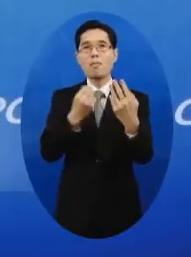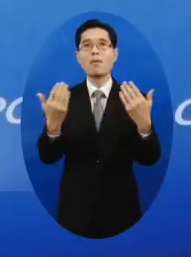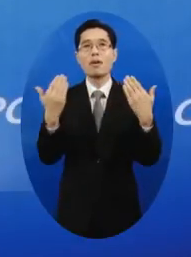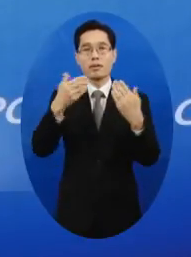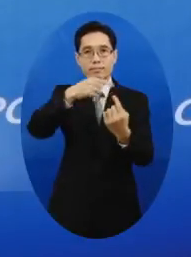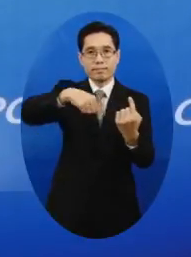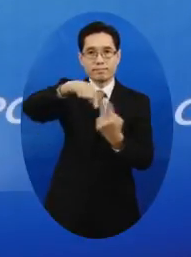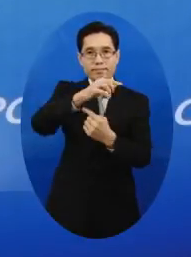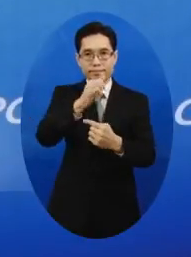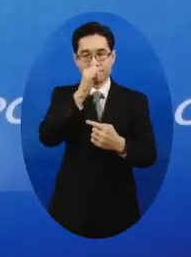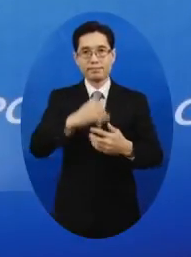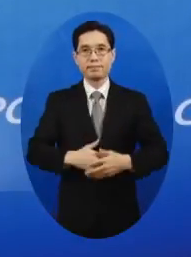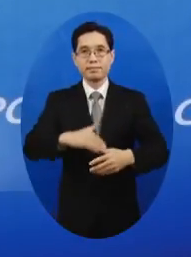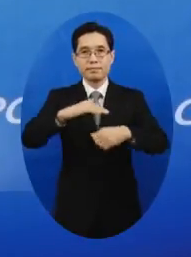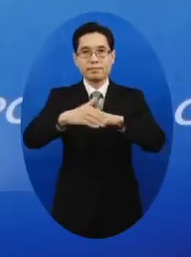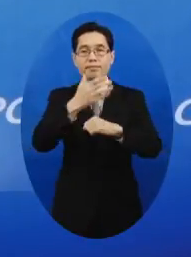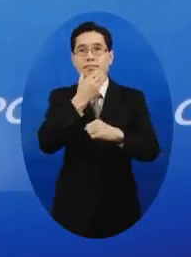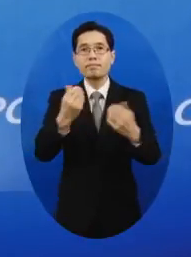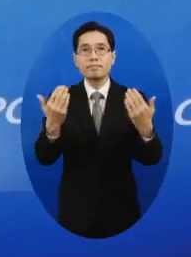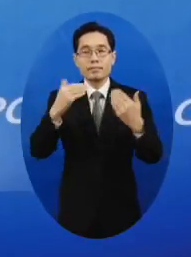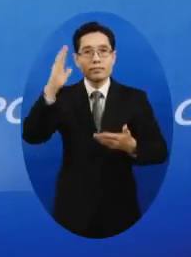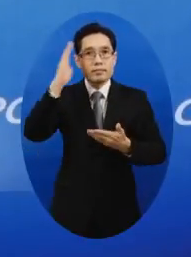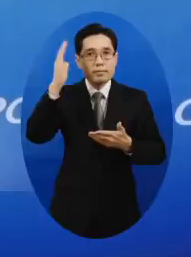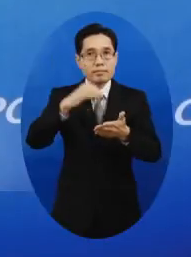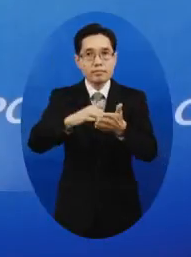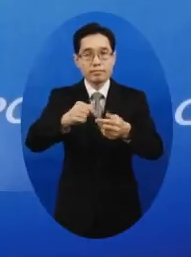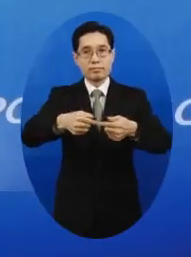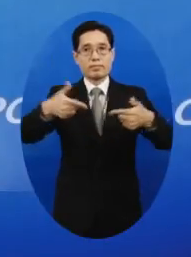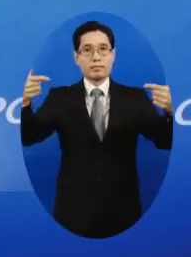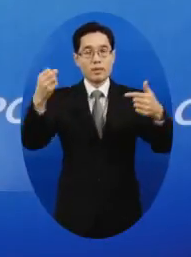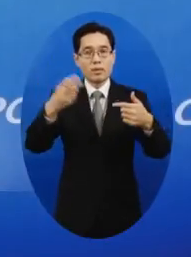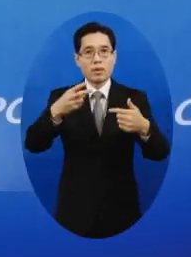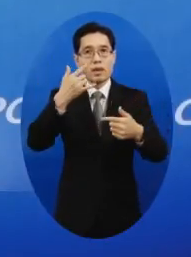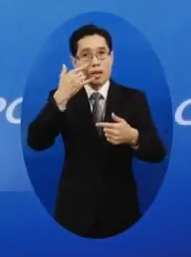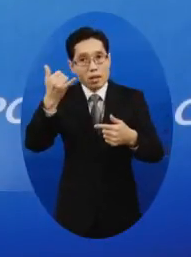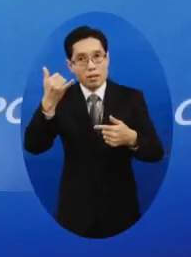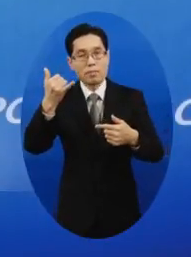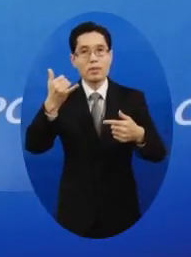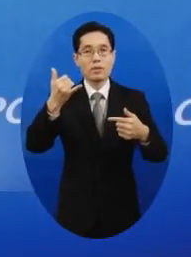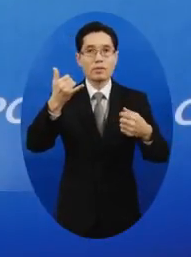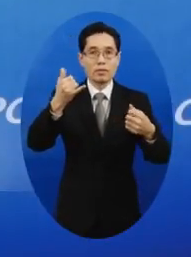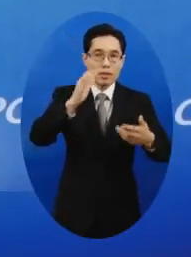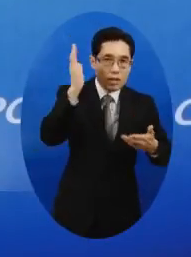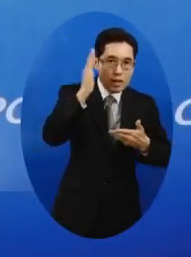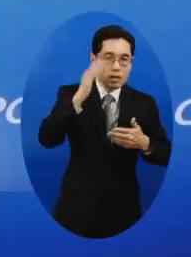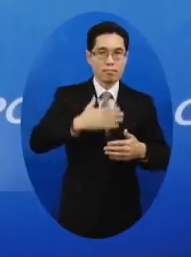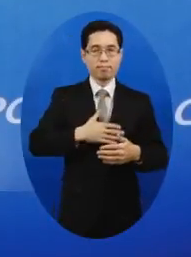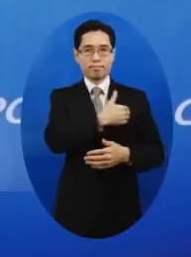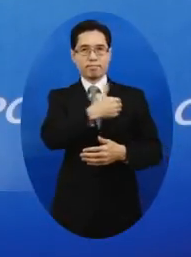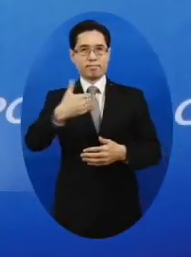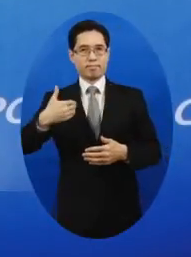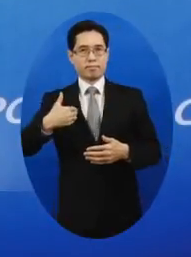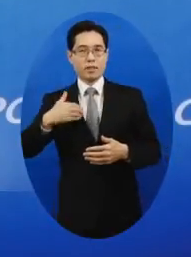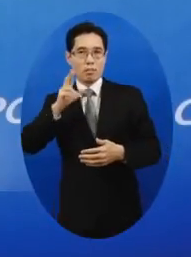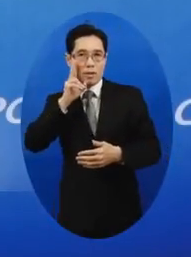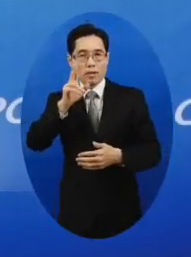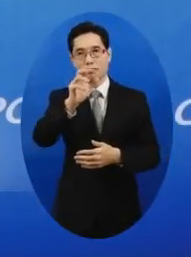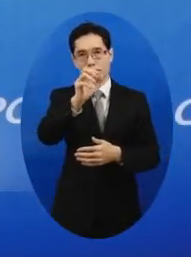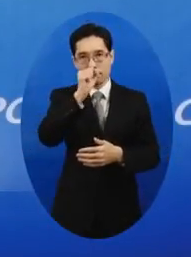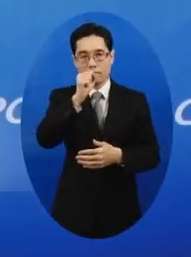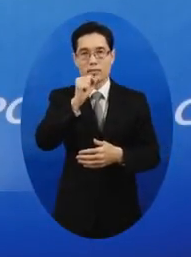행복학교 로 운영합니다 대구 행복학교 학생수가 늘어나고 학생과 학부모의 만족도가 높아